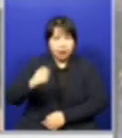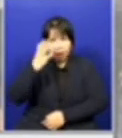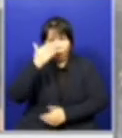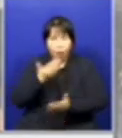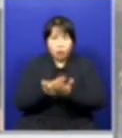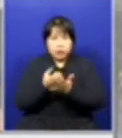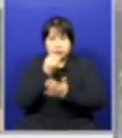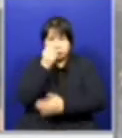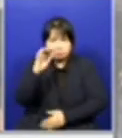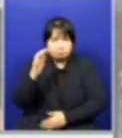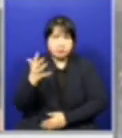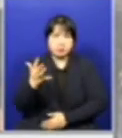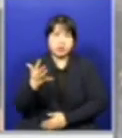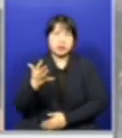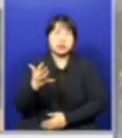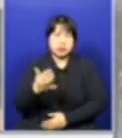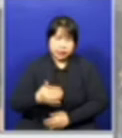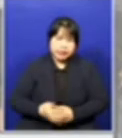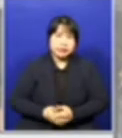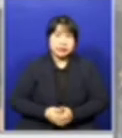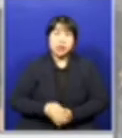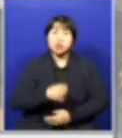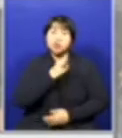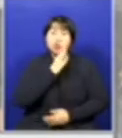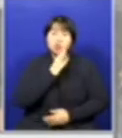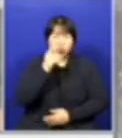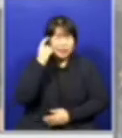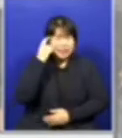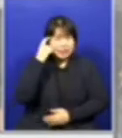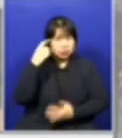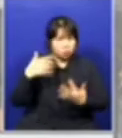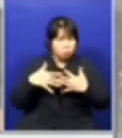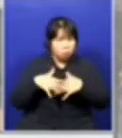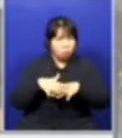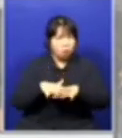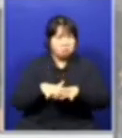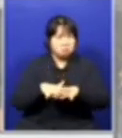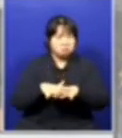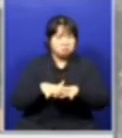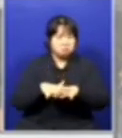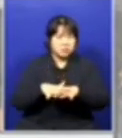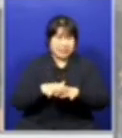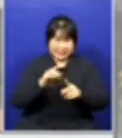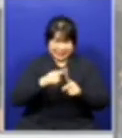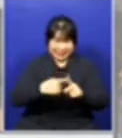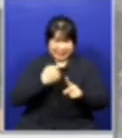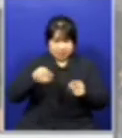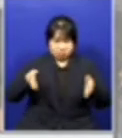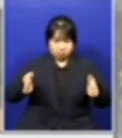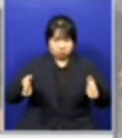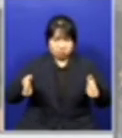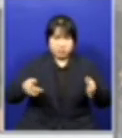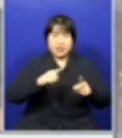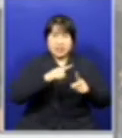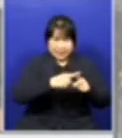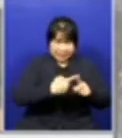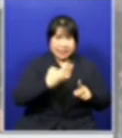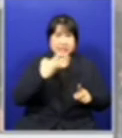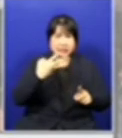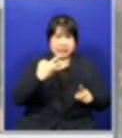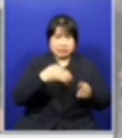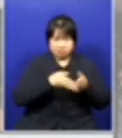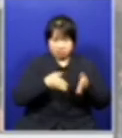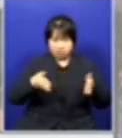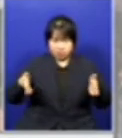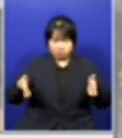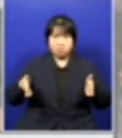6.34 ต่อประชากร 100,000 คนถ้าคิดรวมไปแล้วเขาคิดเพียง1เดือนแน่นี่จากเดือนเมษายนคนต